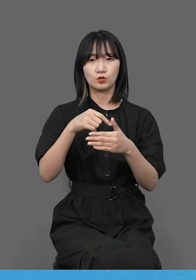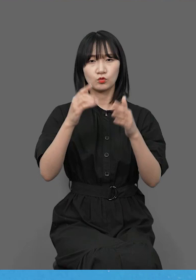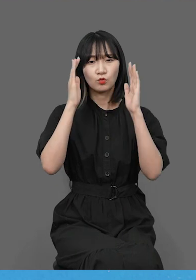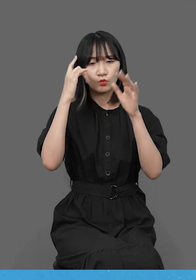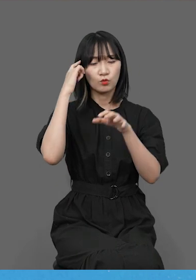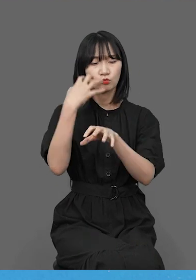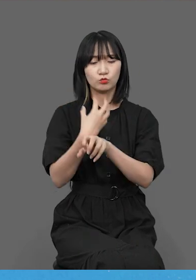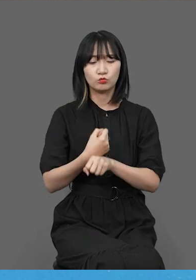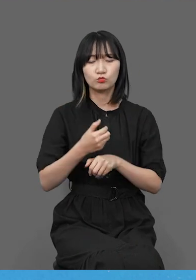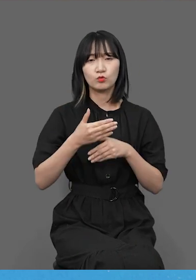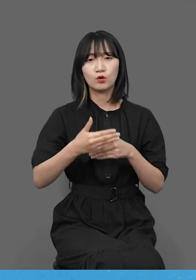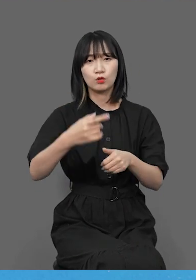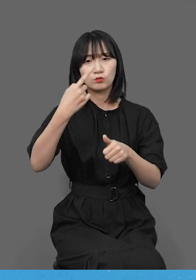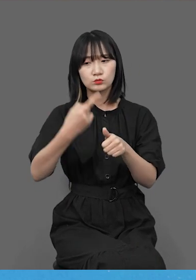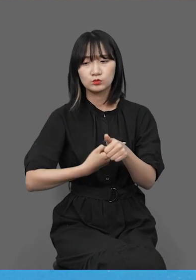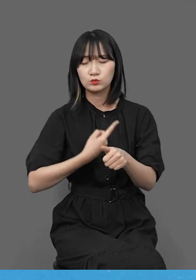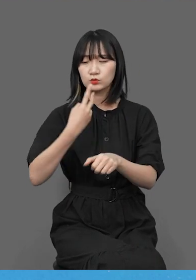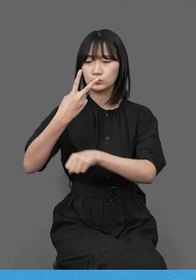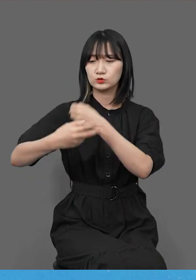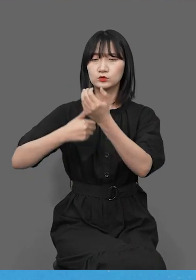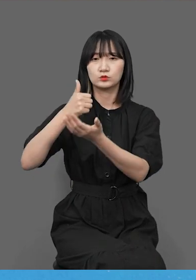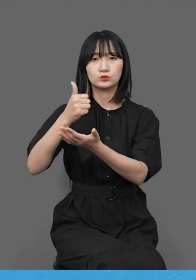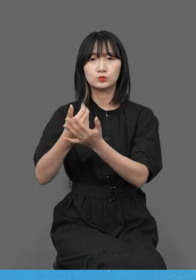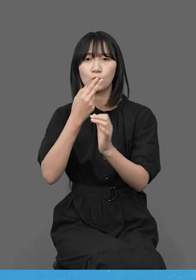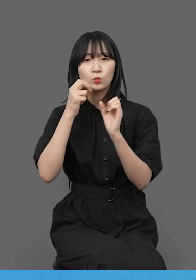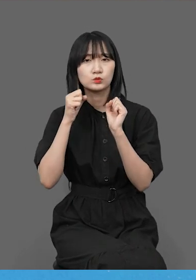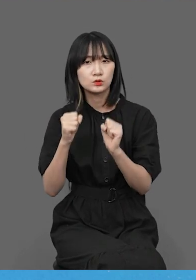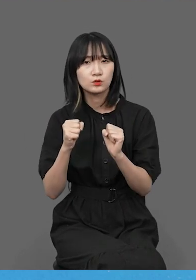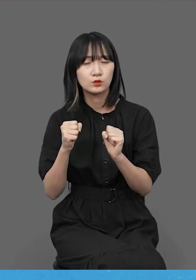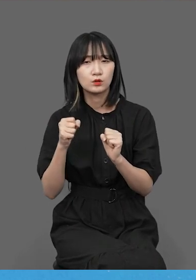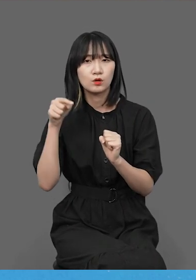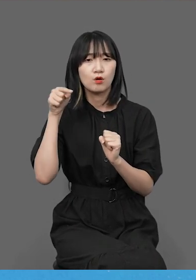연구하는 과정 속에서 신적인 존재가